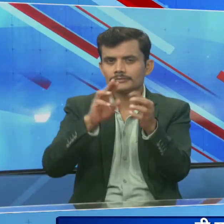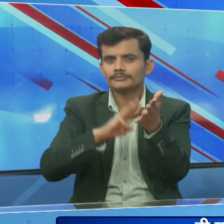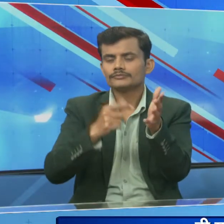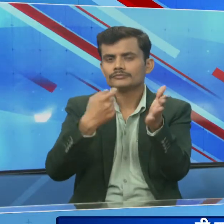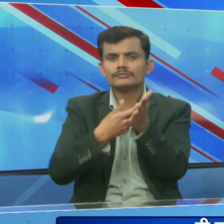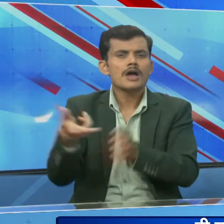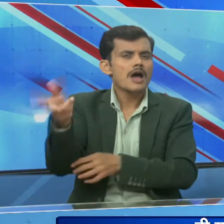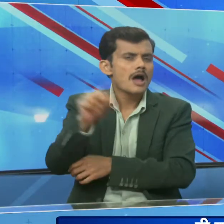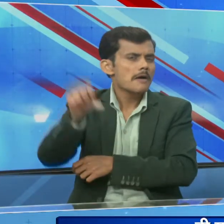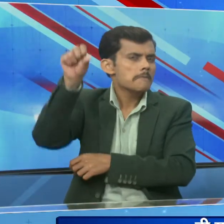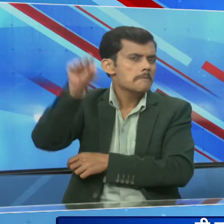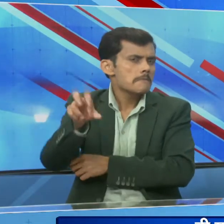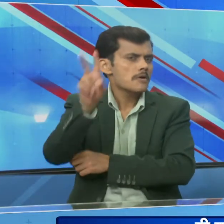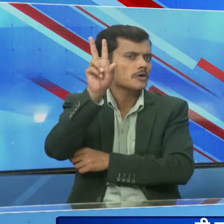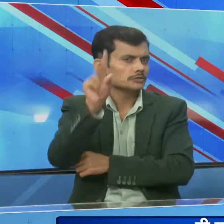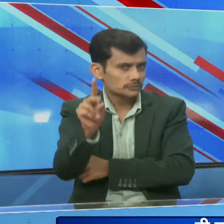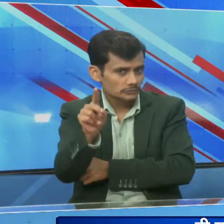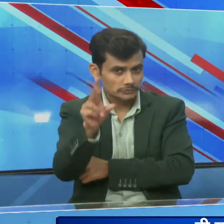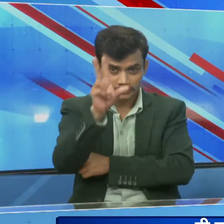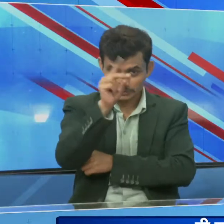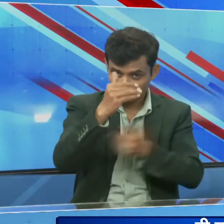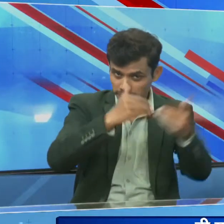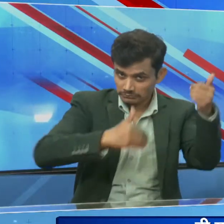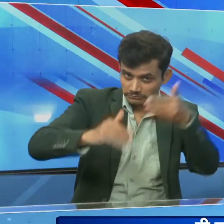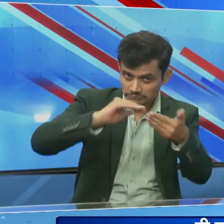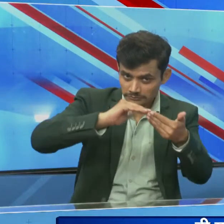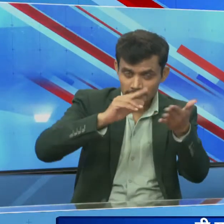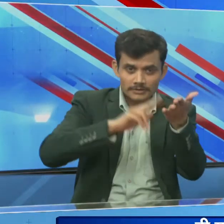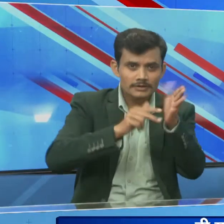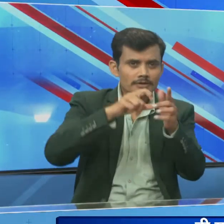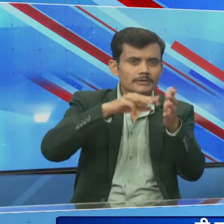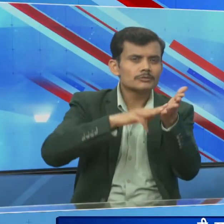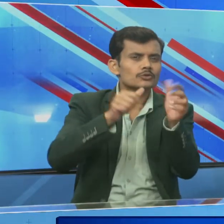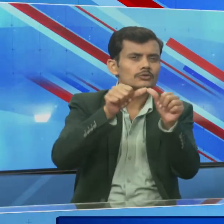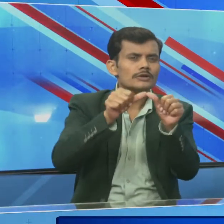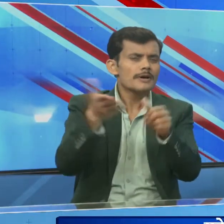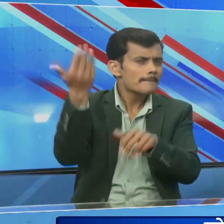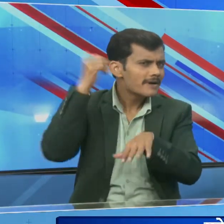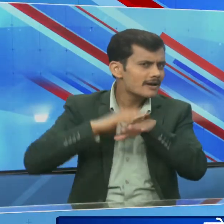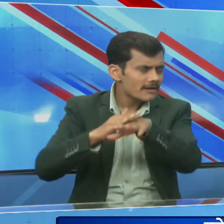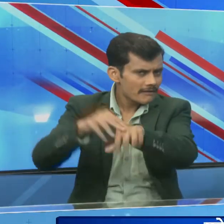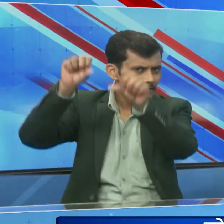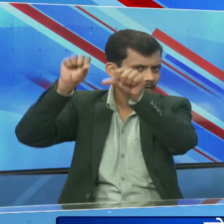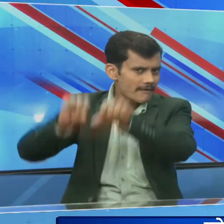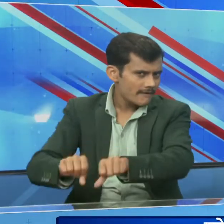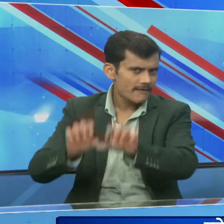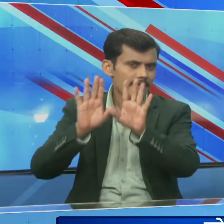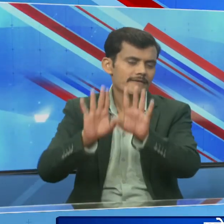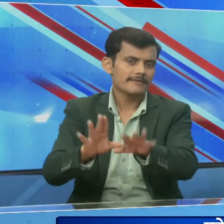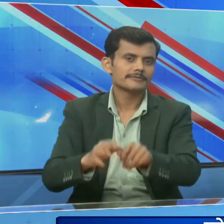मात दी। विदित ने दूसरे दौर में भी नाकामुरा को हराया था।